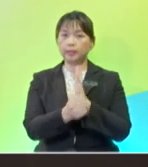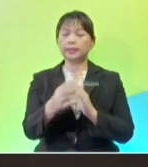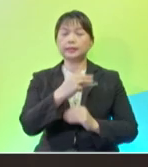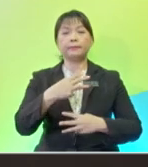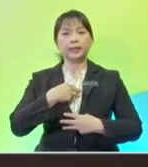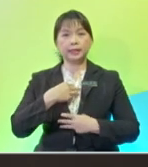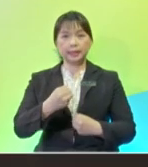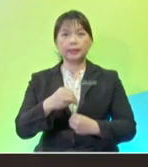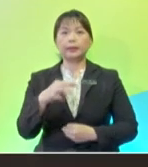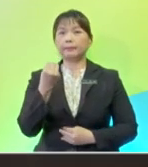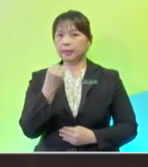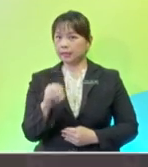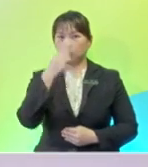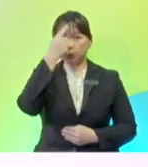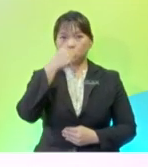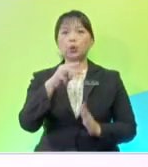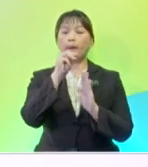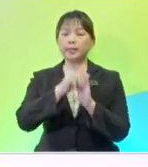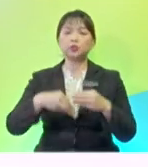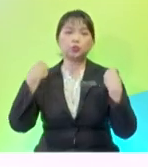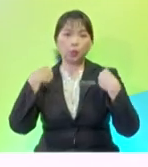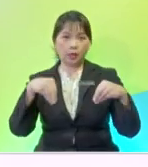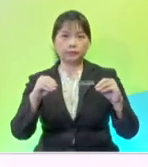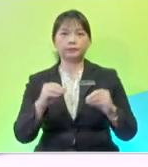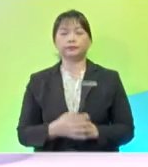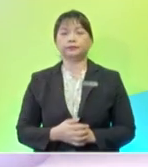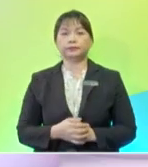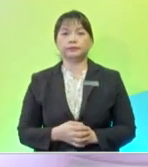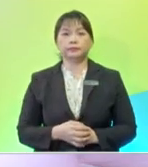untuk menjual Oke seterusnya